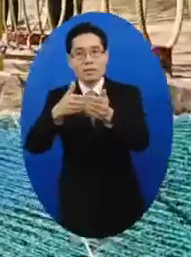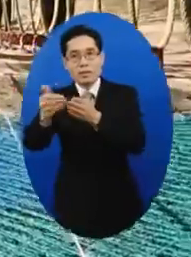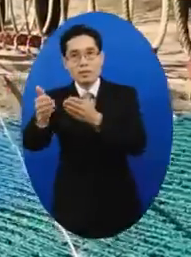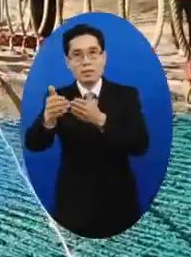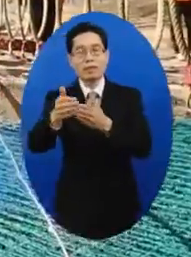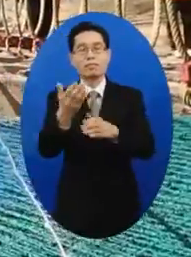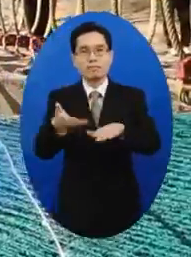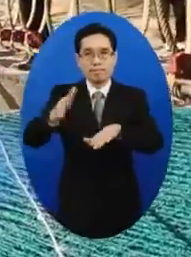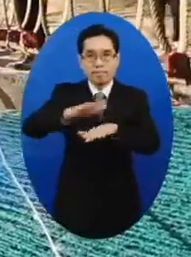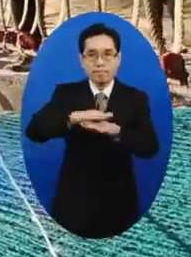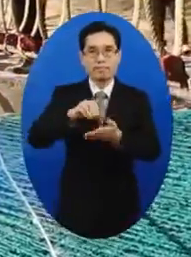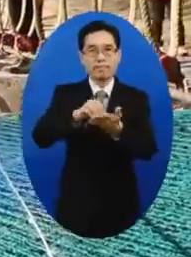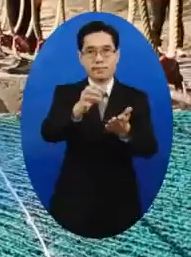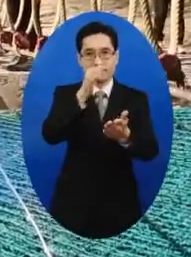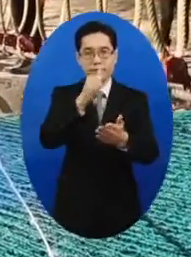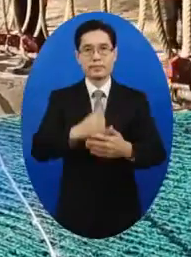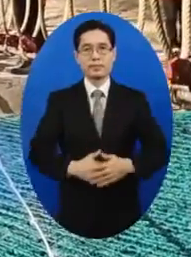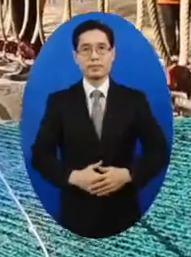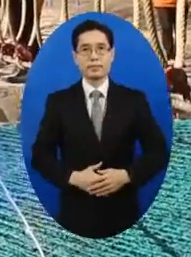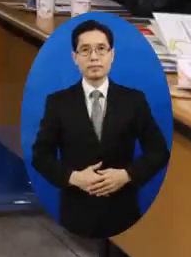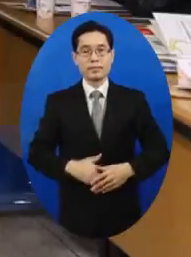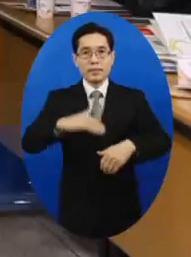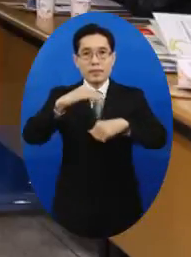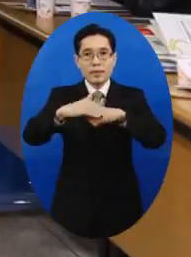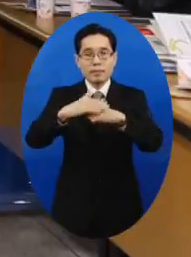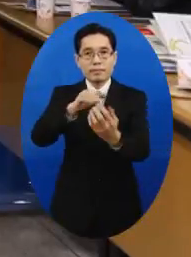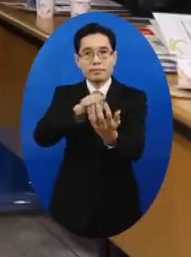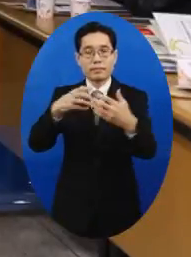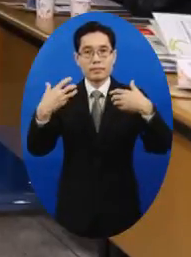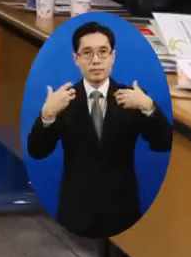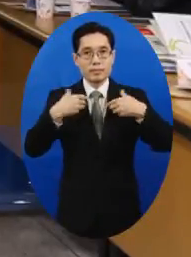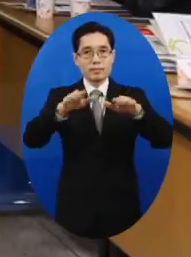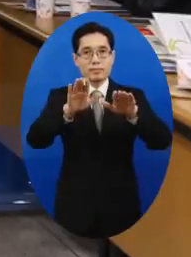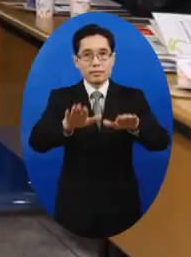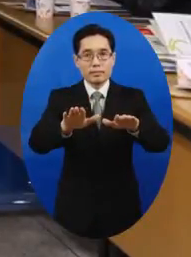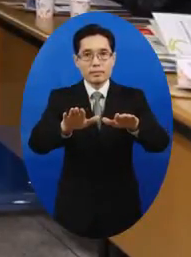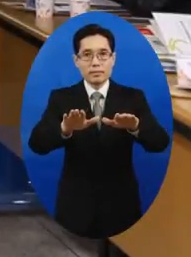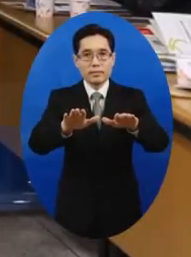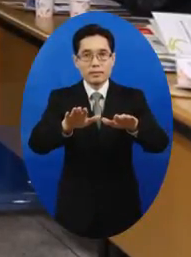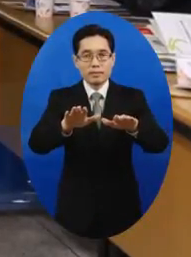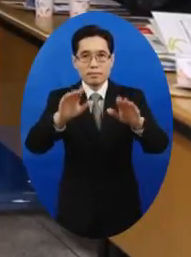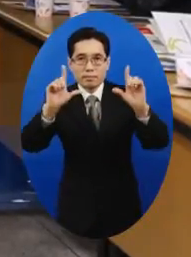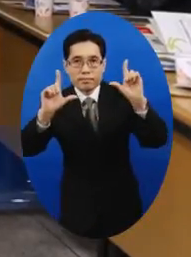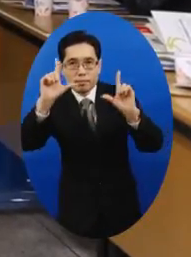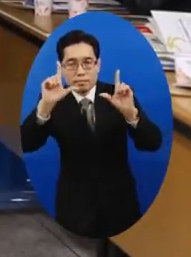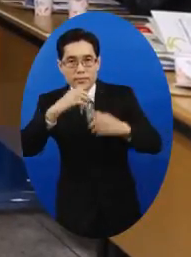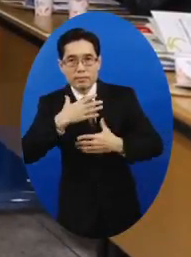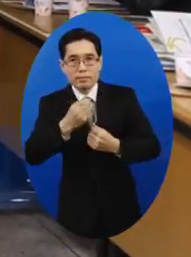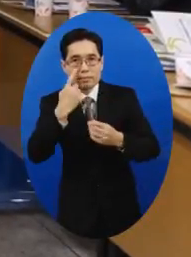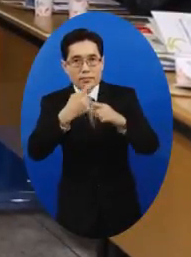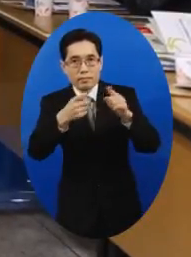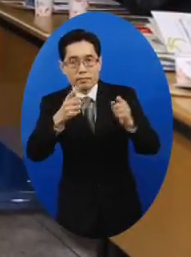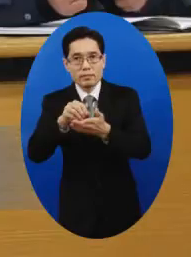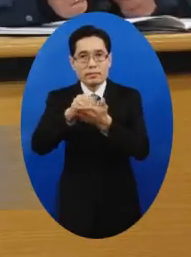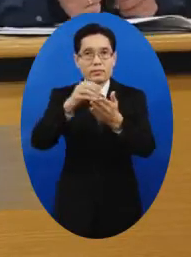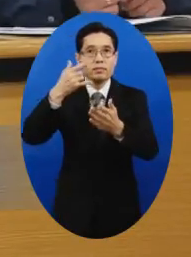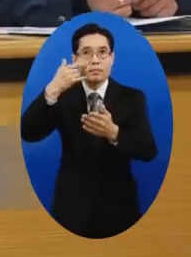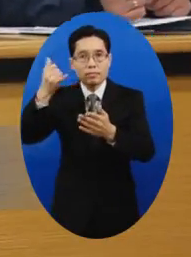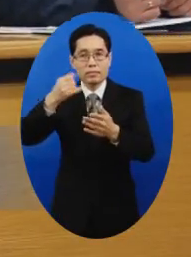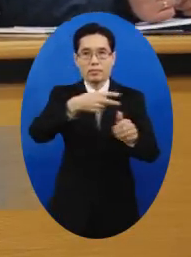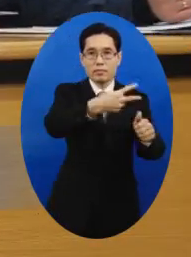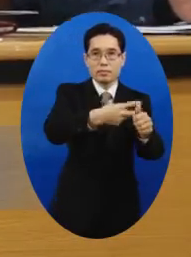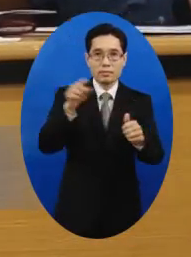이용해 보는 기회를 가졌습니다 대구시 교육 창은 이번 사전 안전 역량 평가에 차면 학부모 및